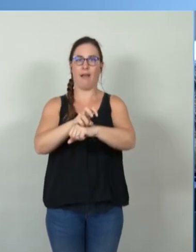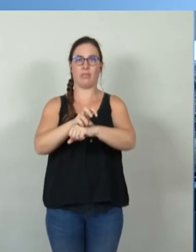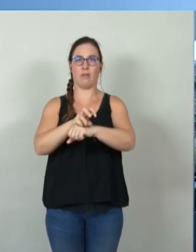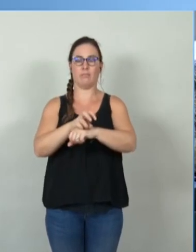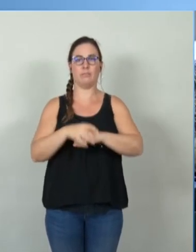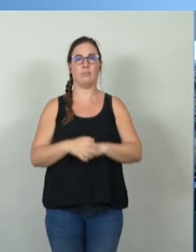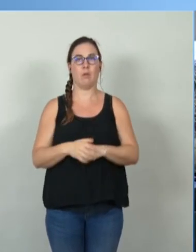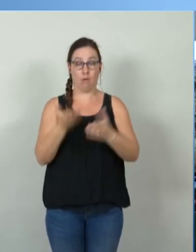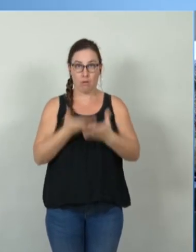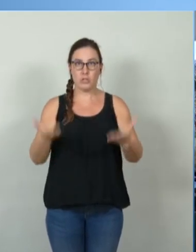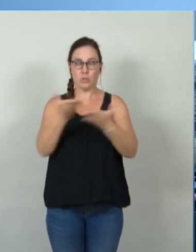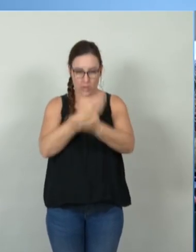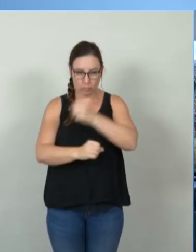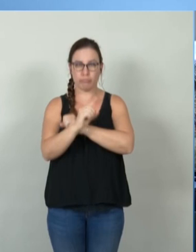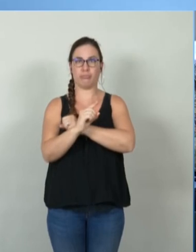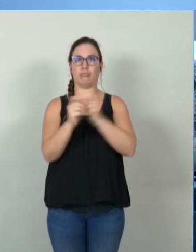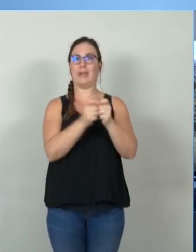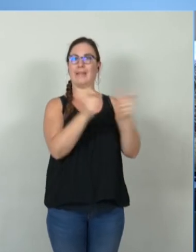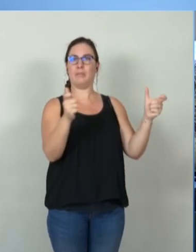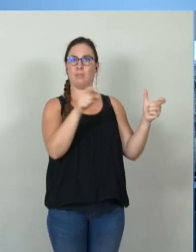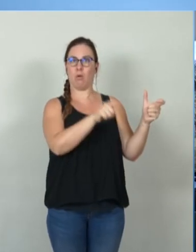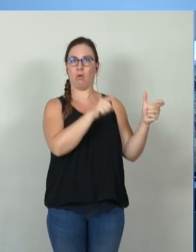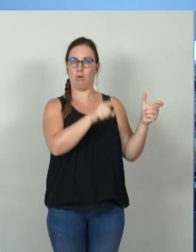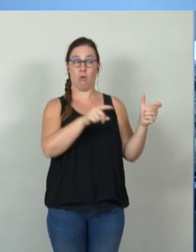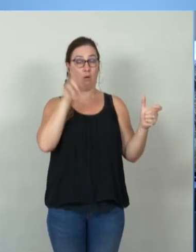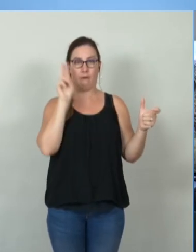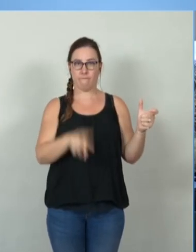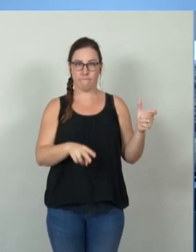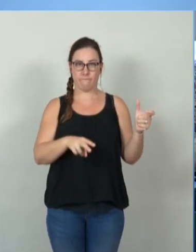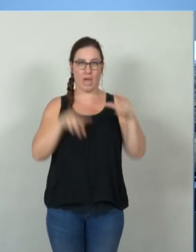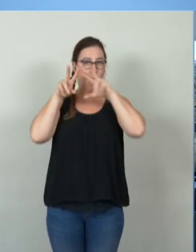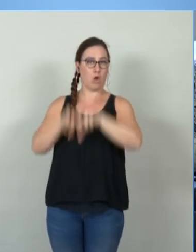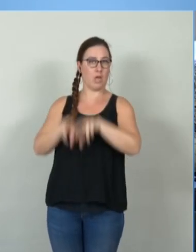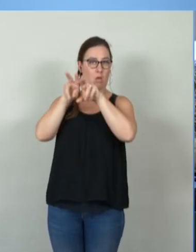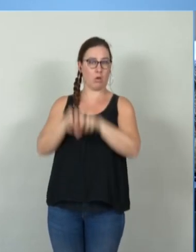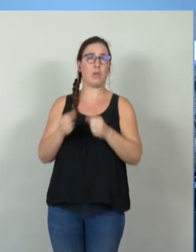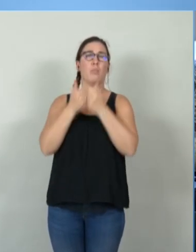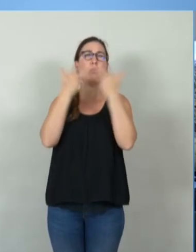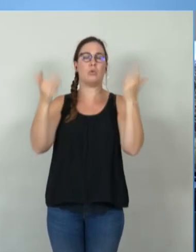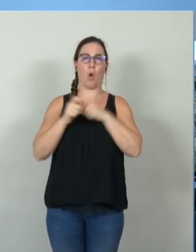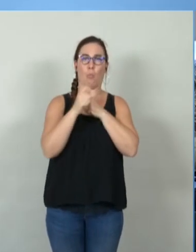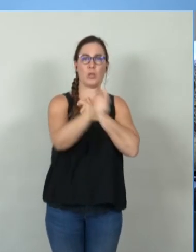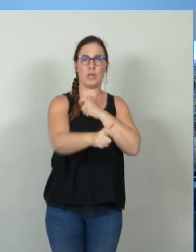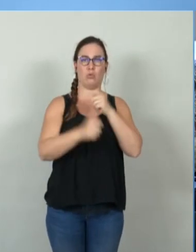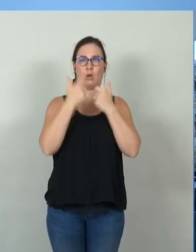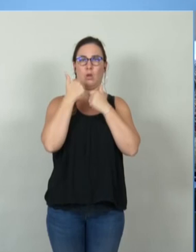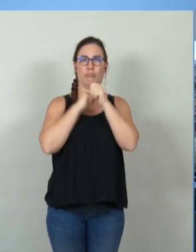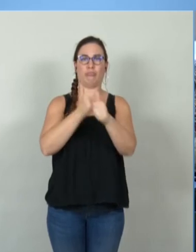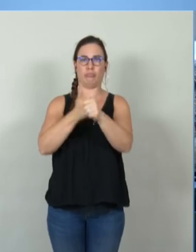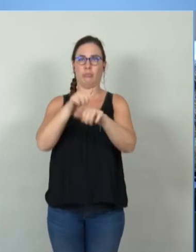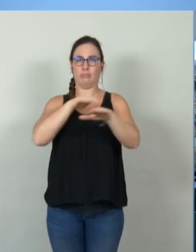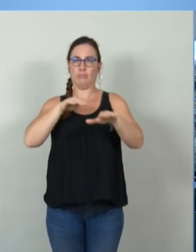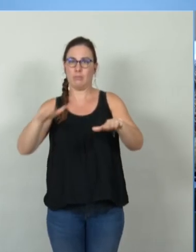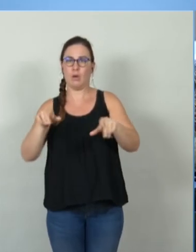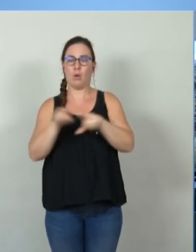particulière de l'établissement qui se trouve au coeur d'une information judiciaire de plusieurs procédures judiciaires notamment pour délit